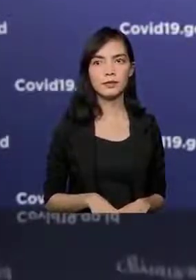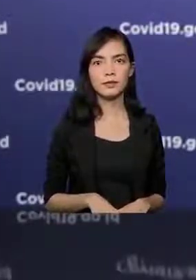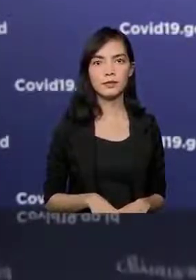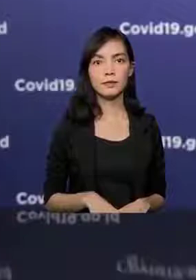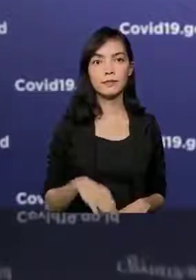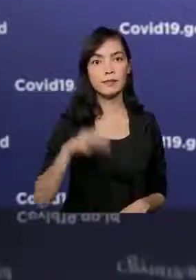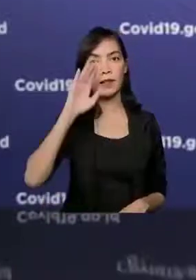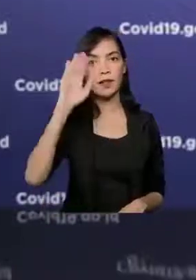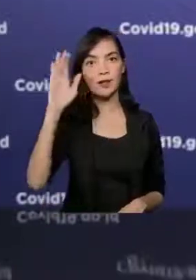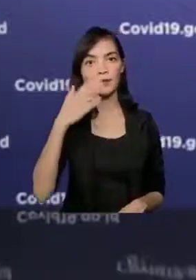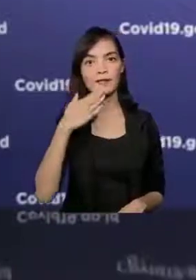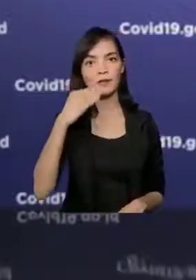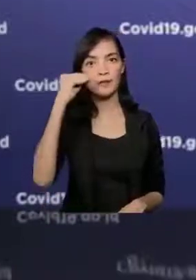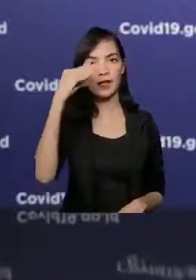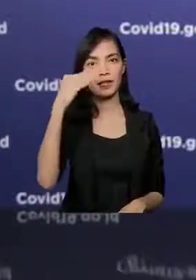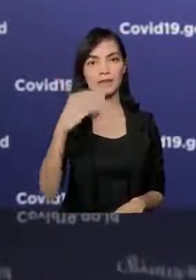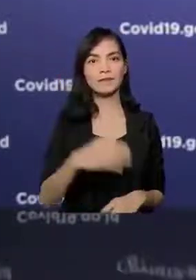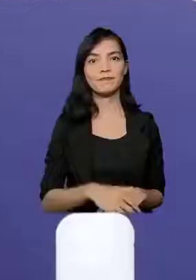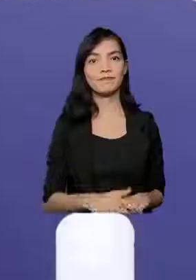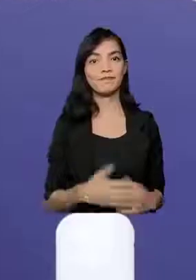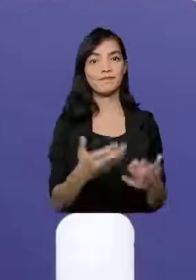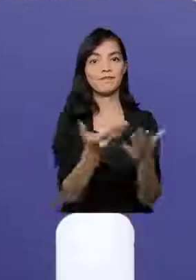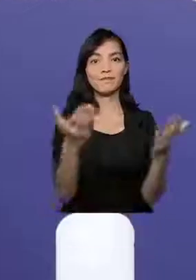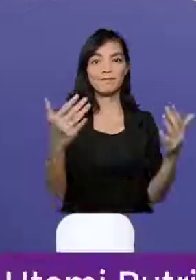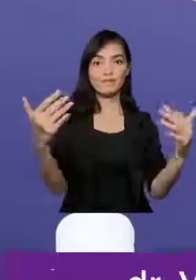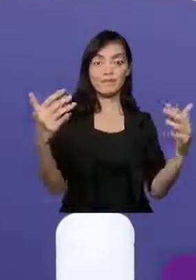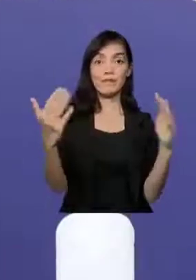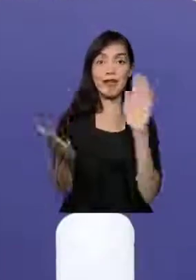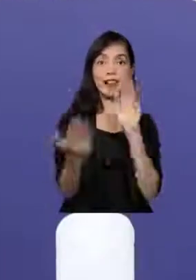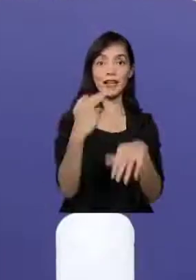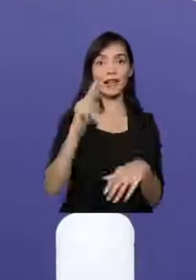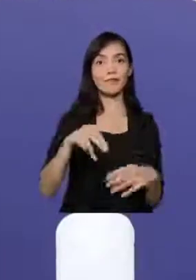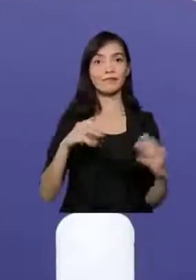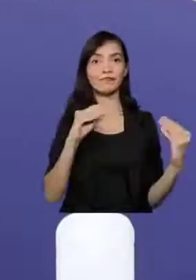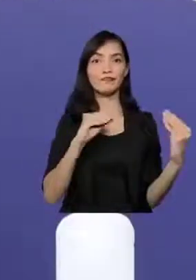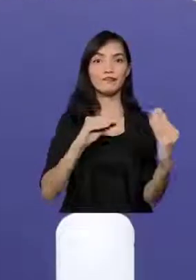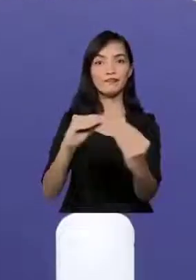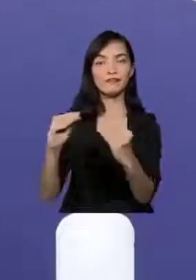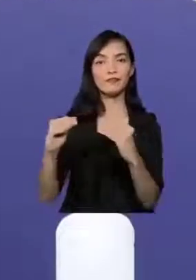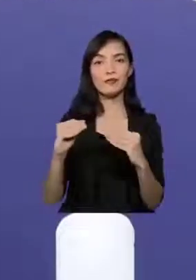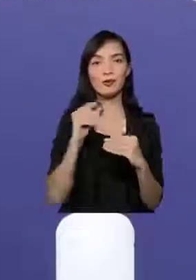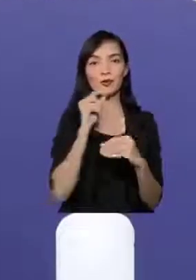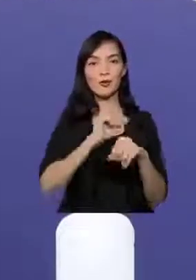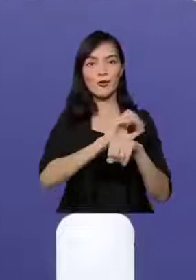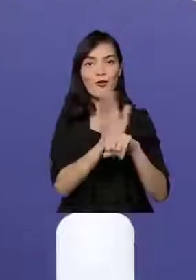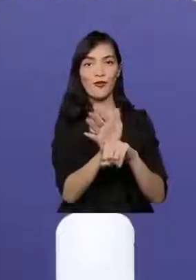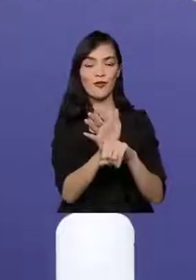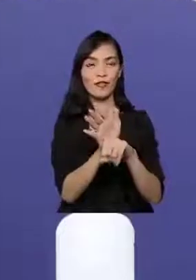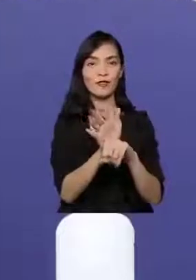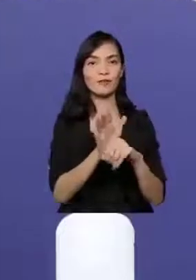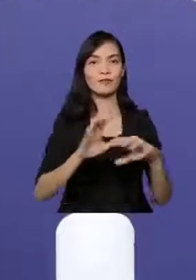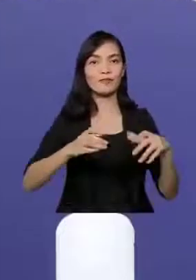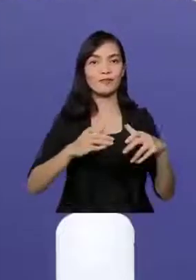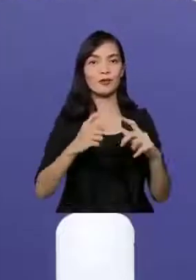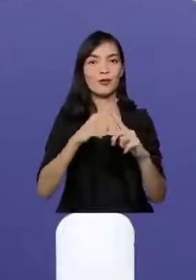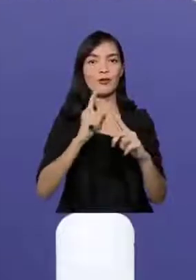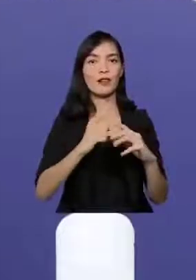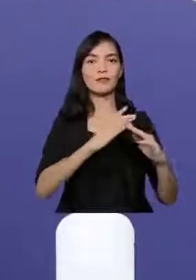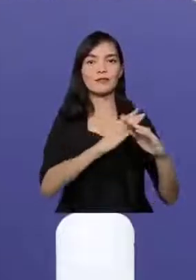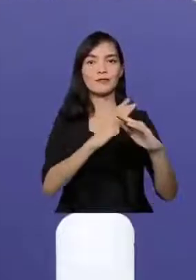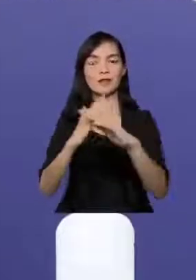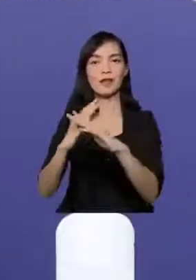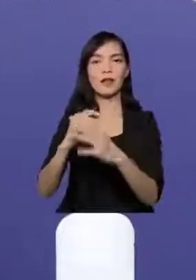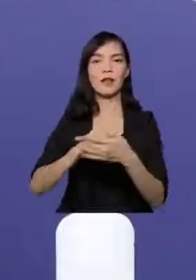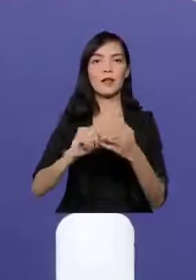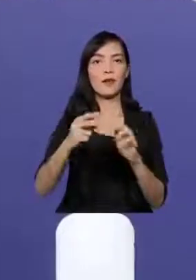Halo Halo pemirsa slot pagi sama Tata kembali di acara dialog gugus tugas percepatan penanganan covert naintin bersama dengan saya